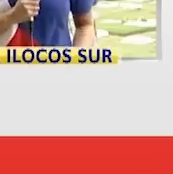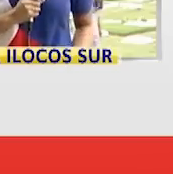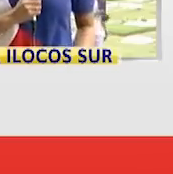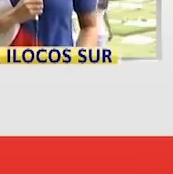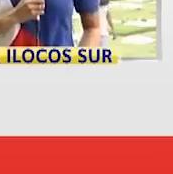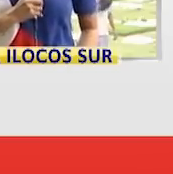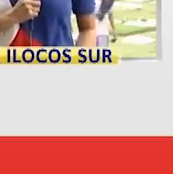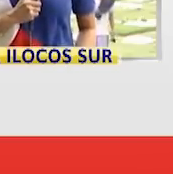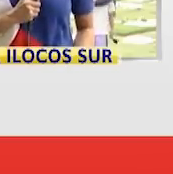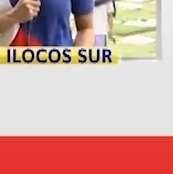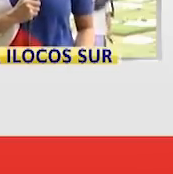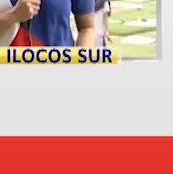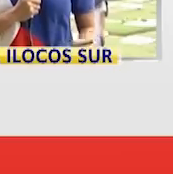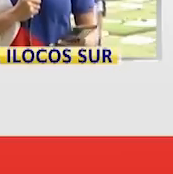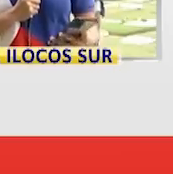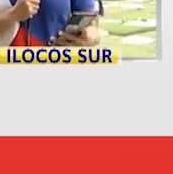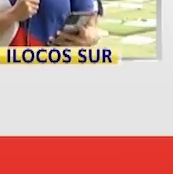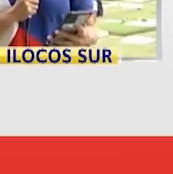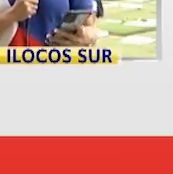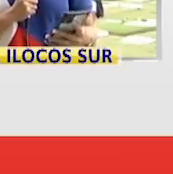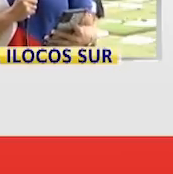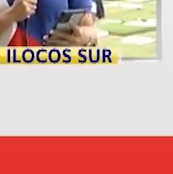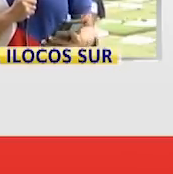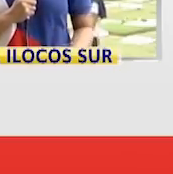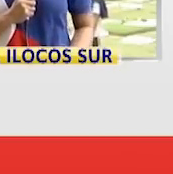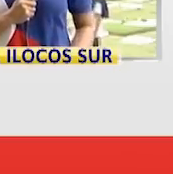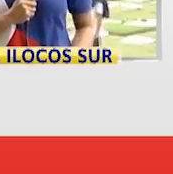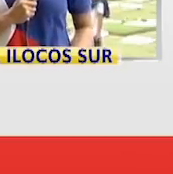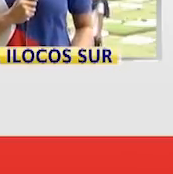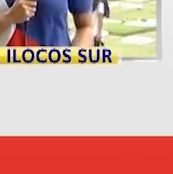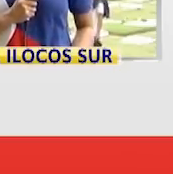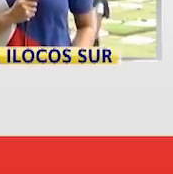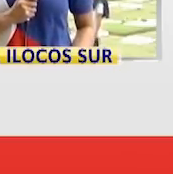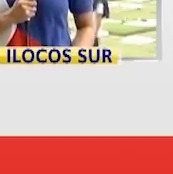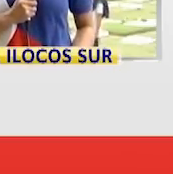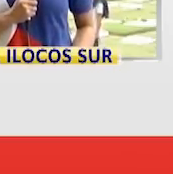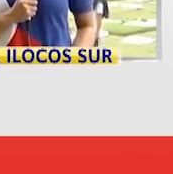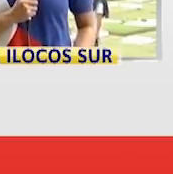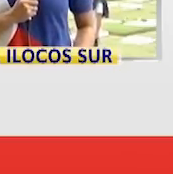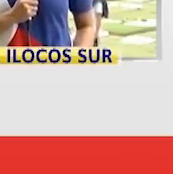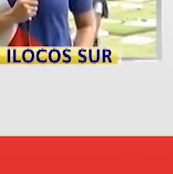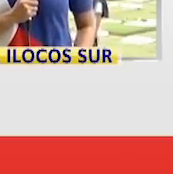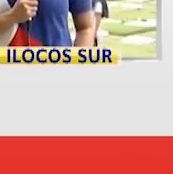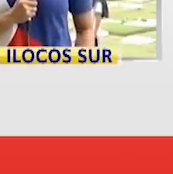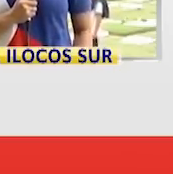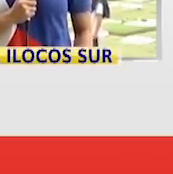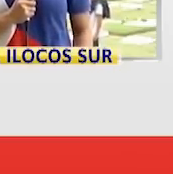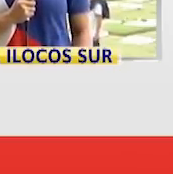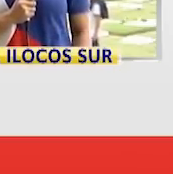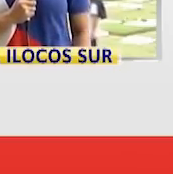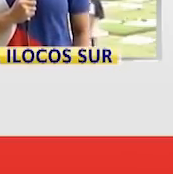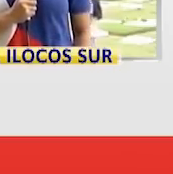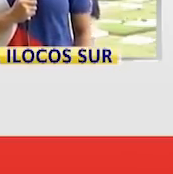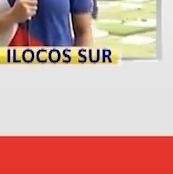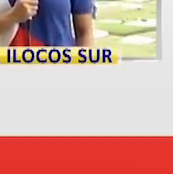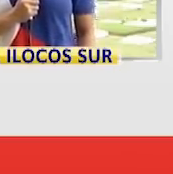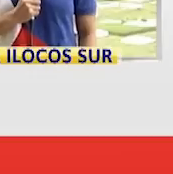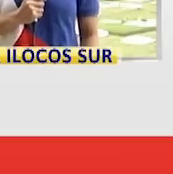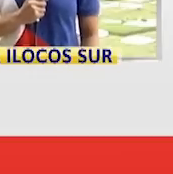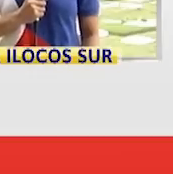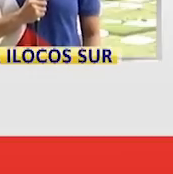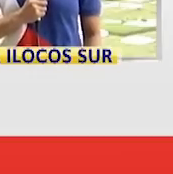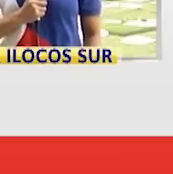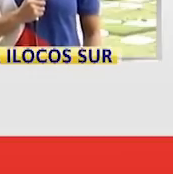Castillo. Si Chino Gaston nasa Naiya. Nasa Noveleta, Cavite naman si Maris Umali. Habang nasa